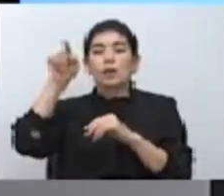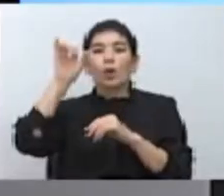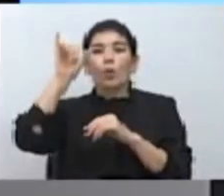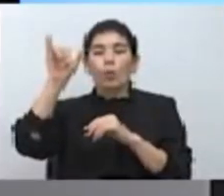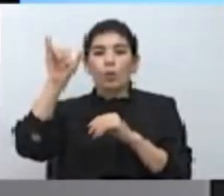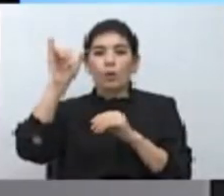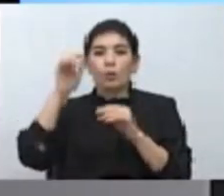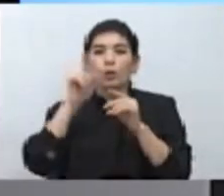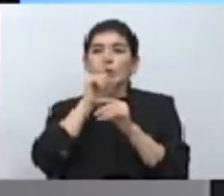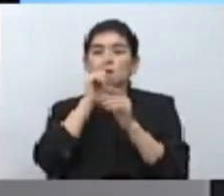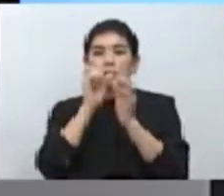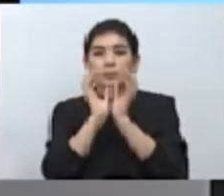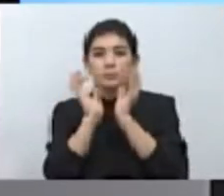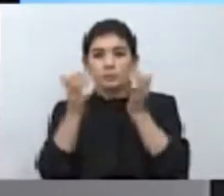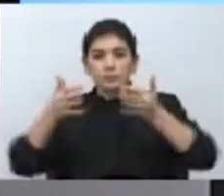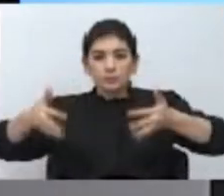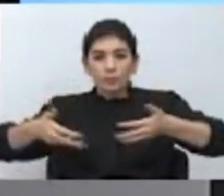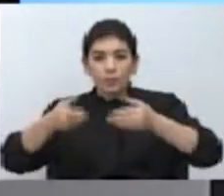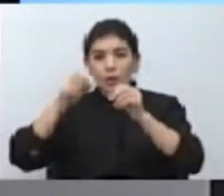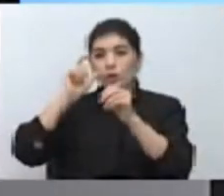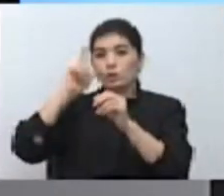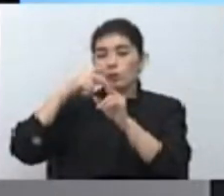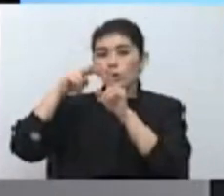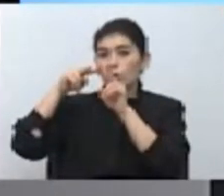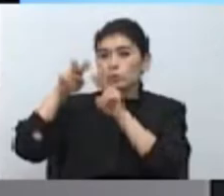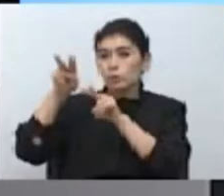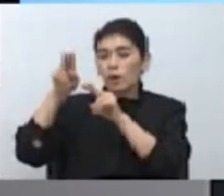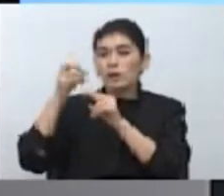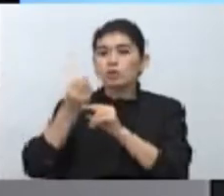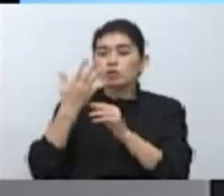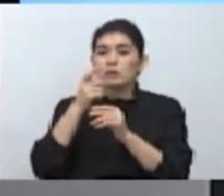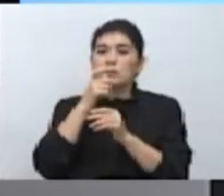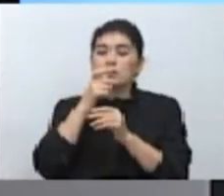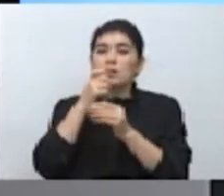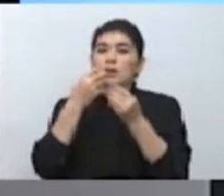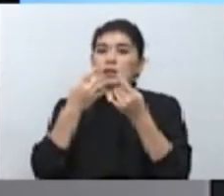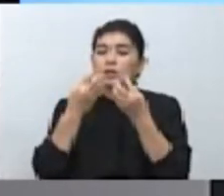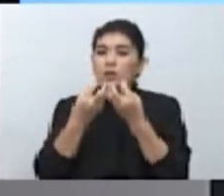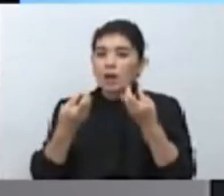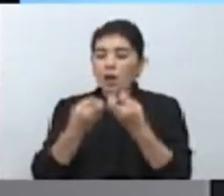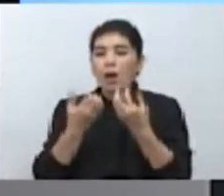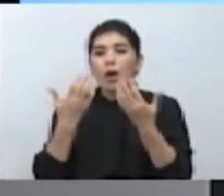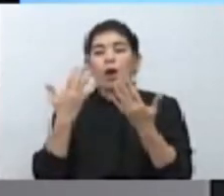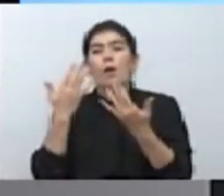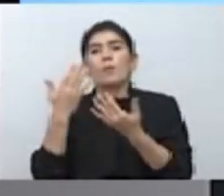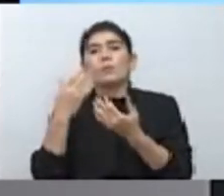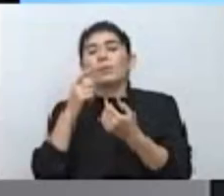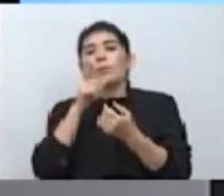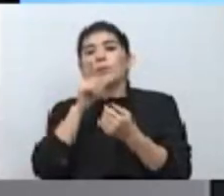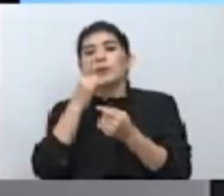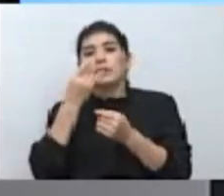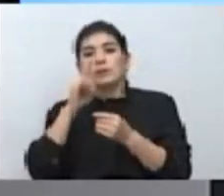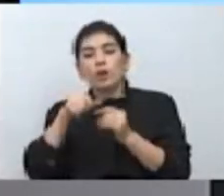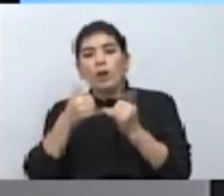o'sha ini uzoq vaqt kuzatiladi. Uni demak, nechta bola ochganligi, bolalarga qanaqa oziq olib